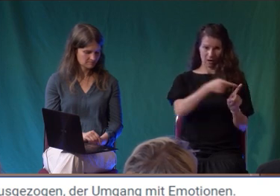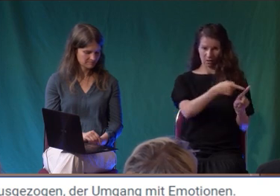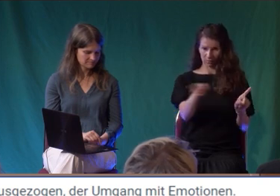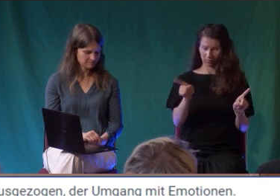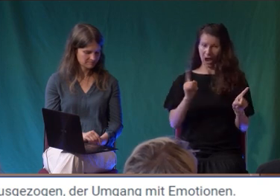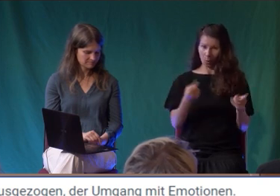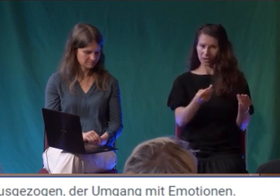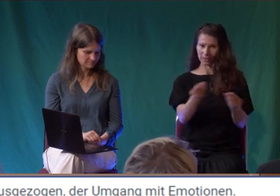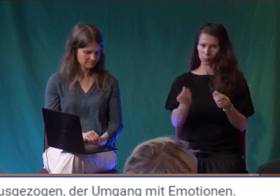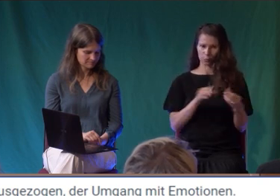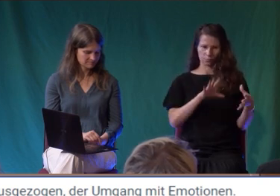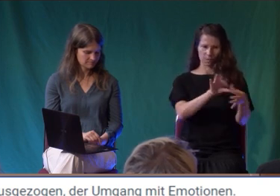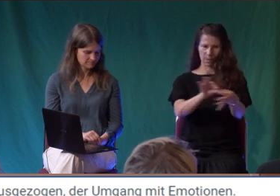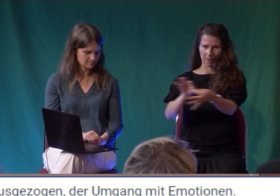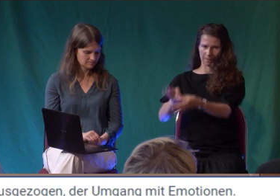Blick